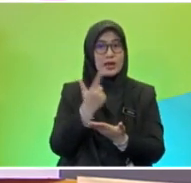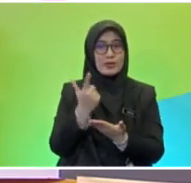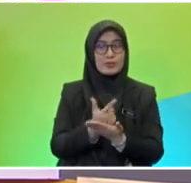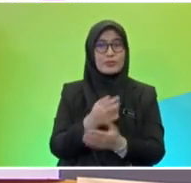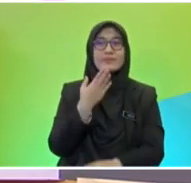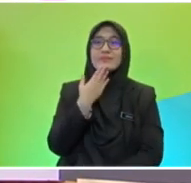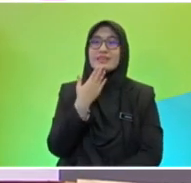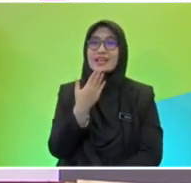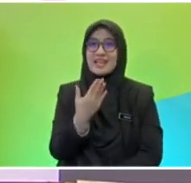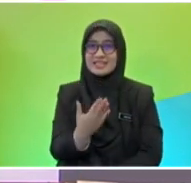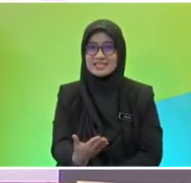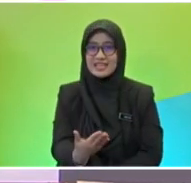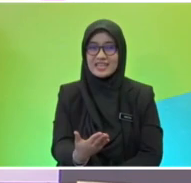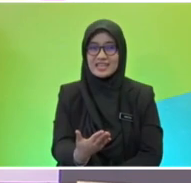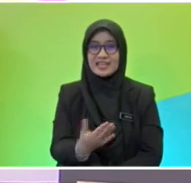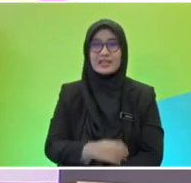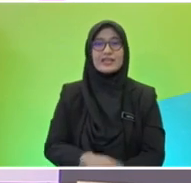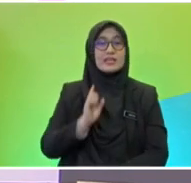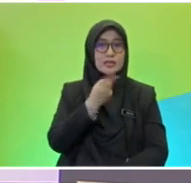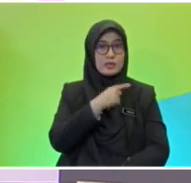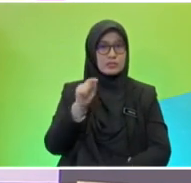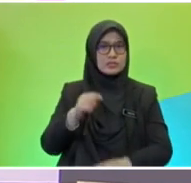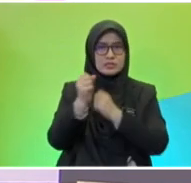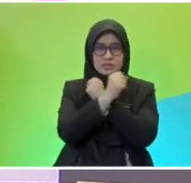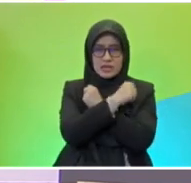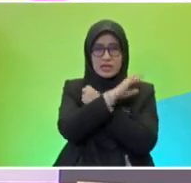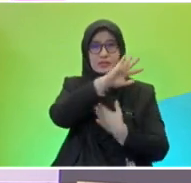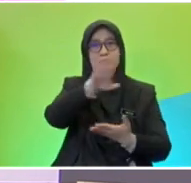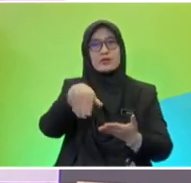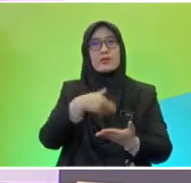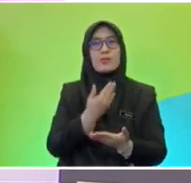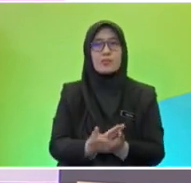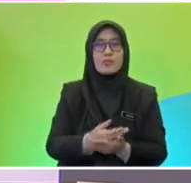kasih. Ingat, kita kena sayang tau haiwan-haiwan ni. Okey, kita jumpa lagi.